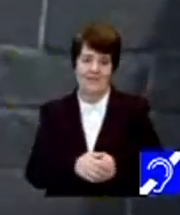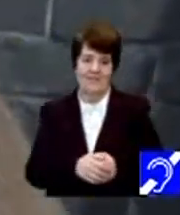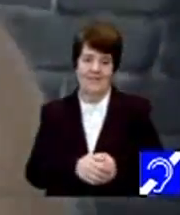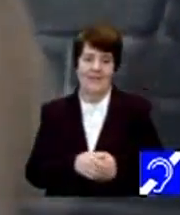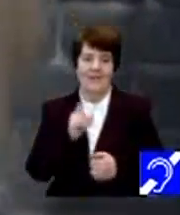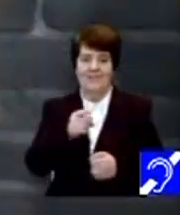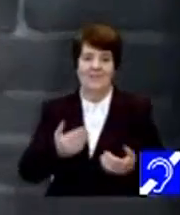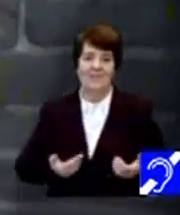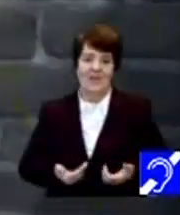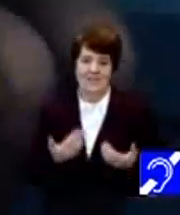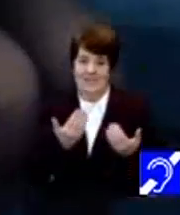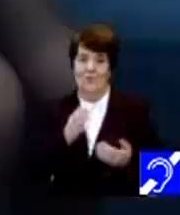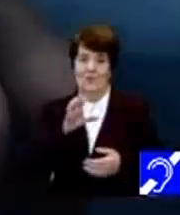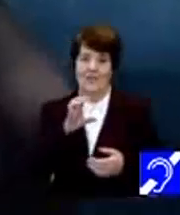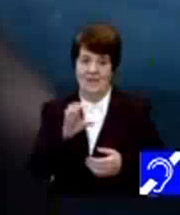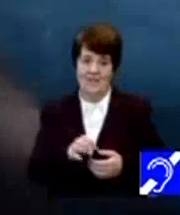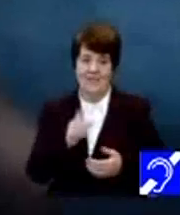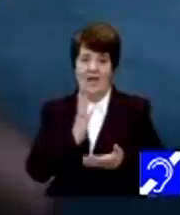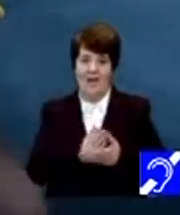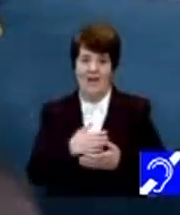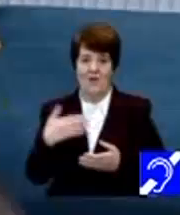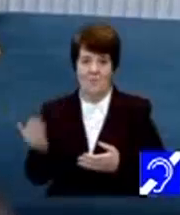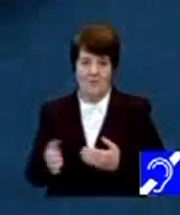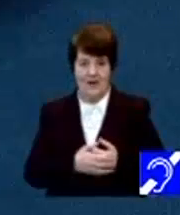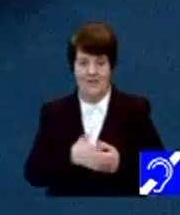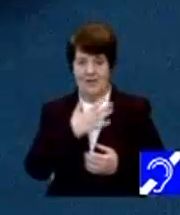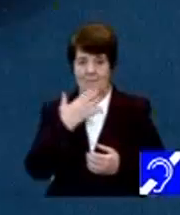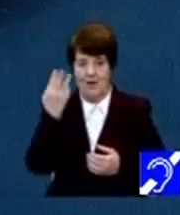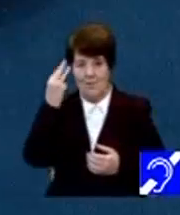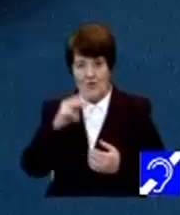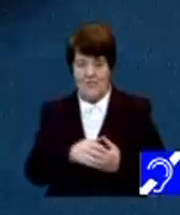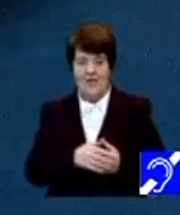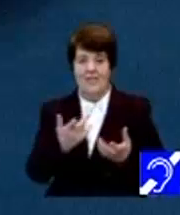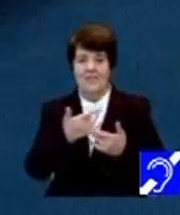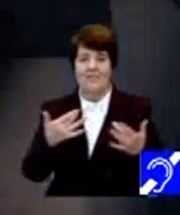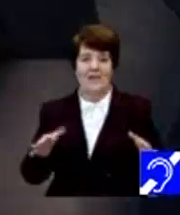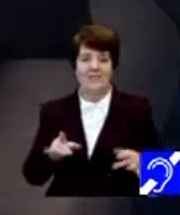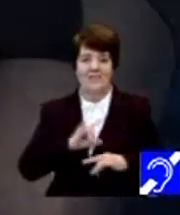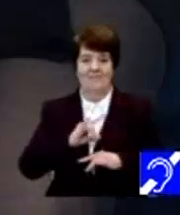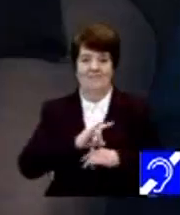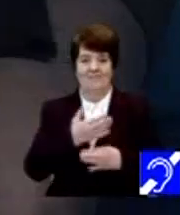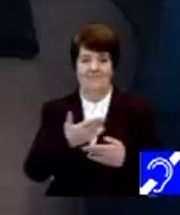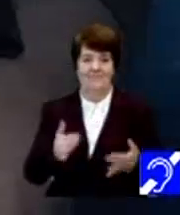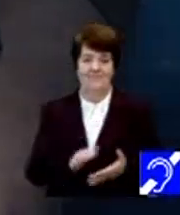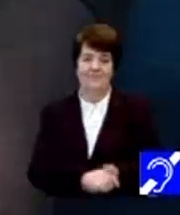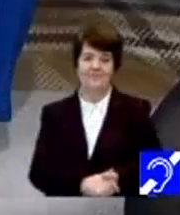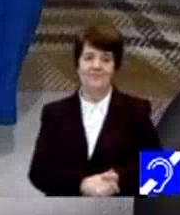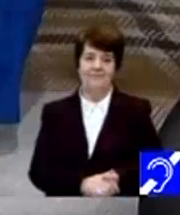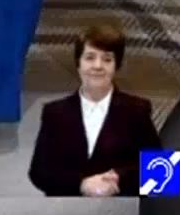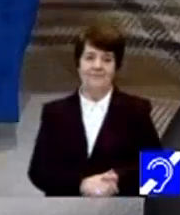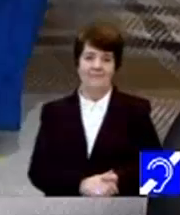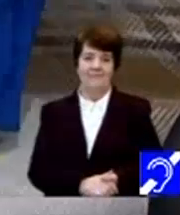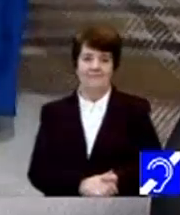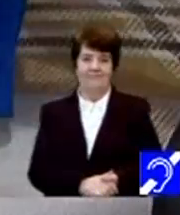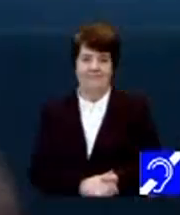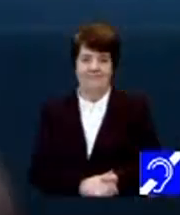sunt activități nelipsite din viața lui de câine. Animalul are parte și de cele mai moderne și diverse hăinuțe.